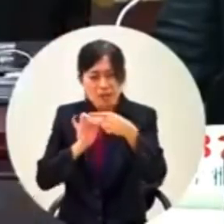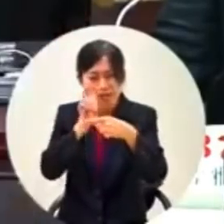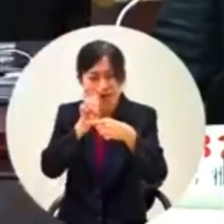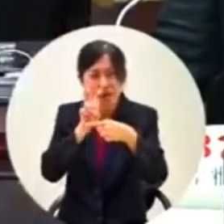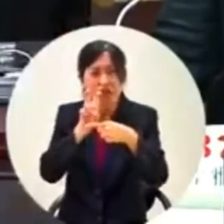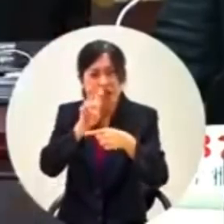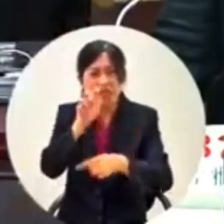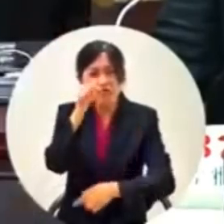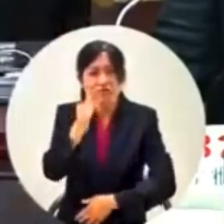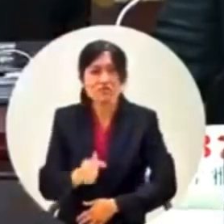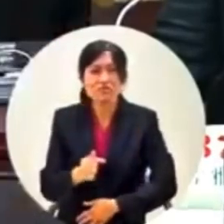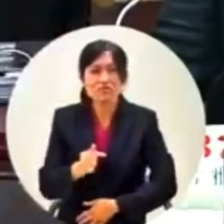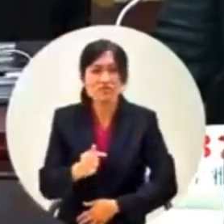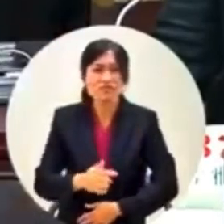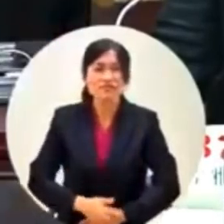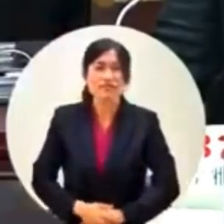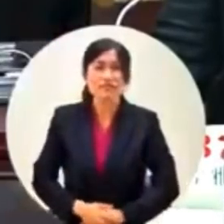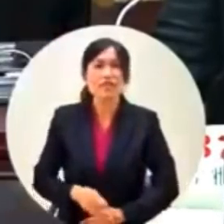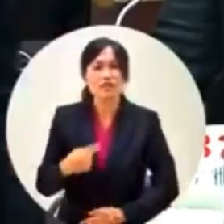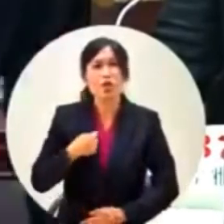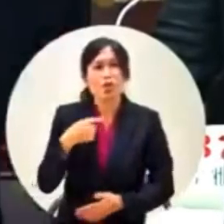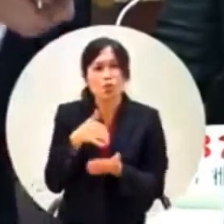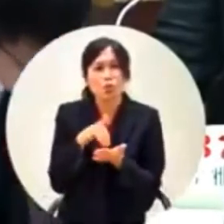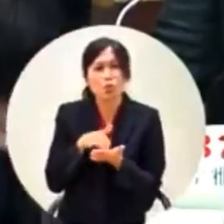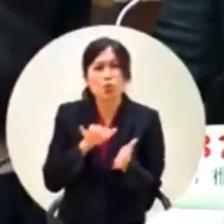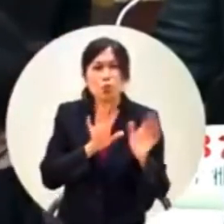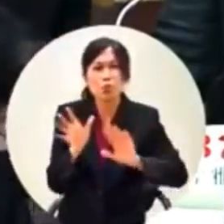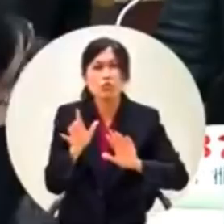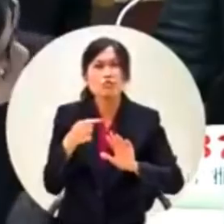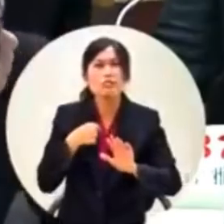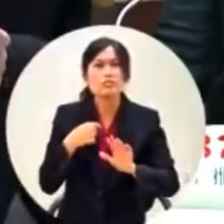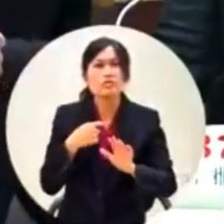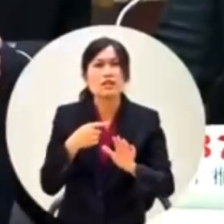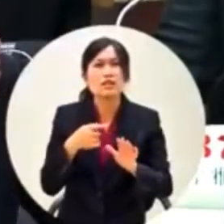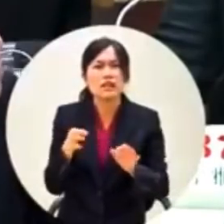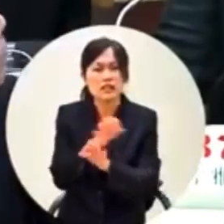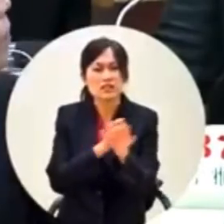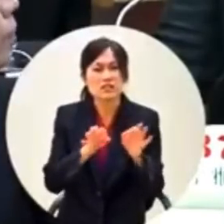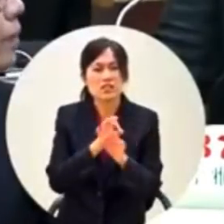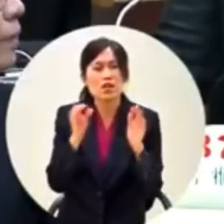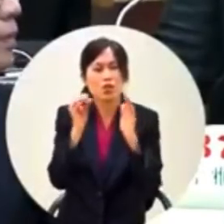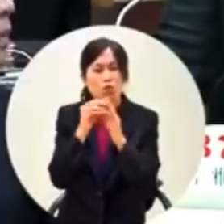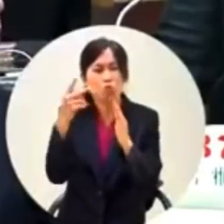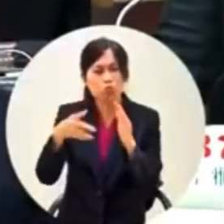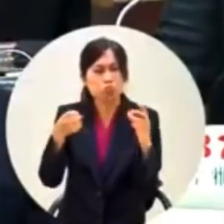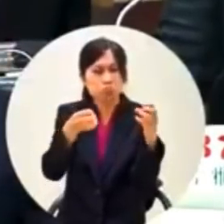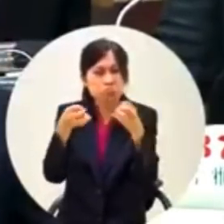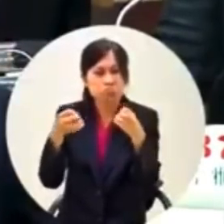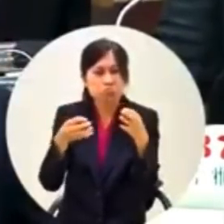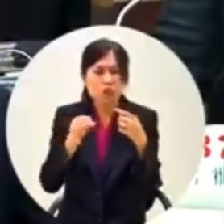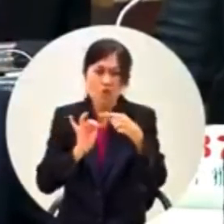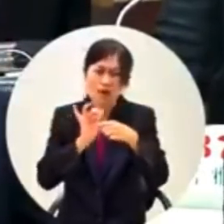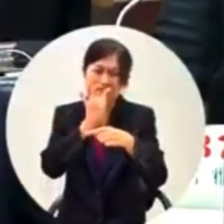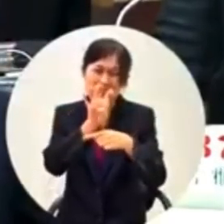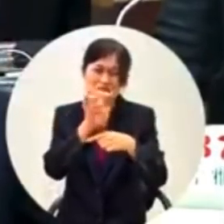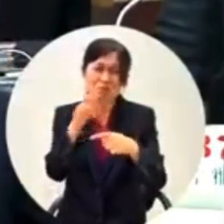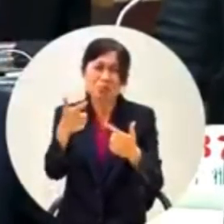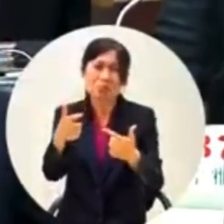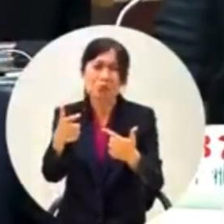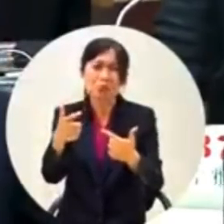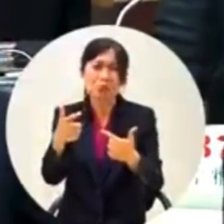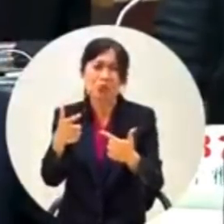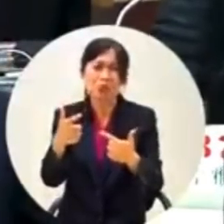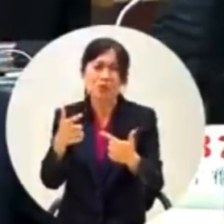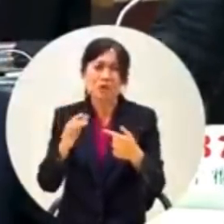左右 请坐， 这个我的算法 哇，这个可以财政局再讨论一下也不是40%，但可能也不是你